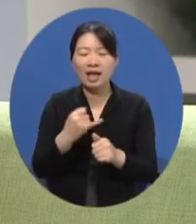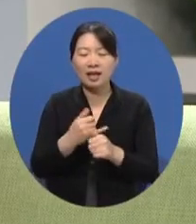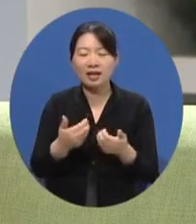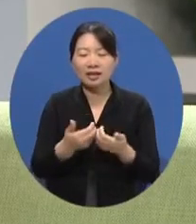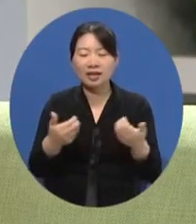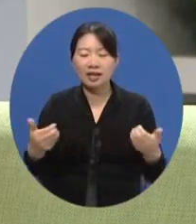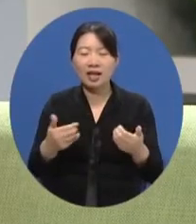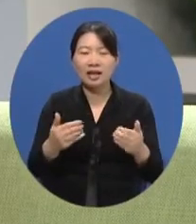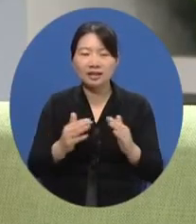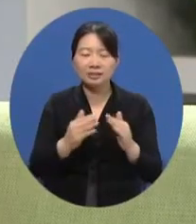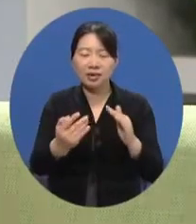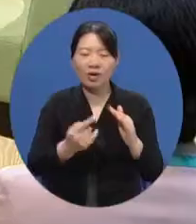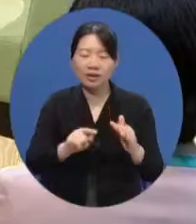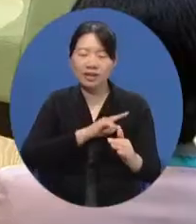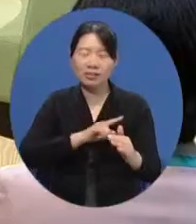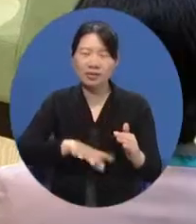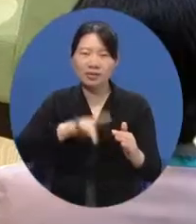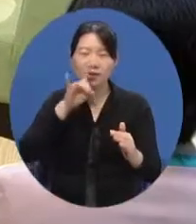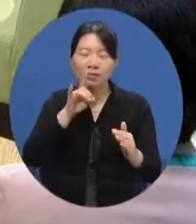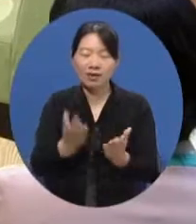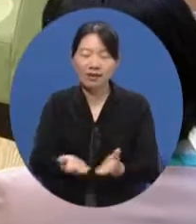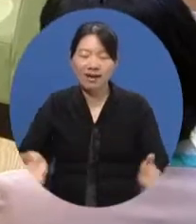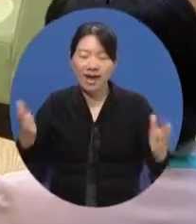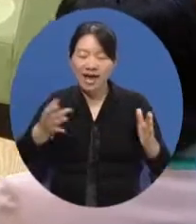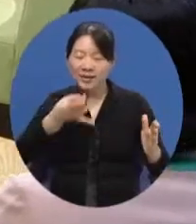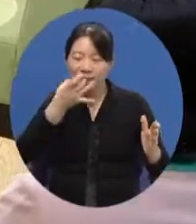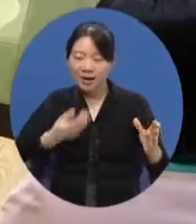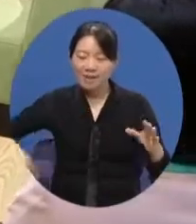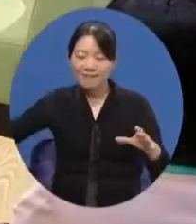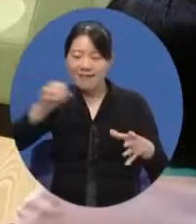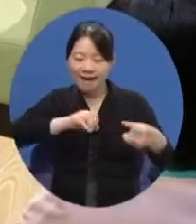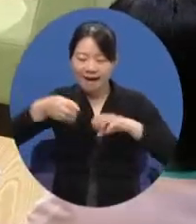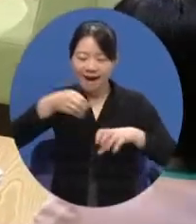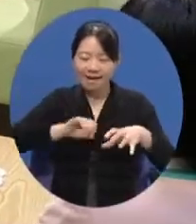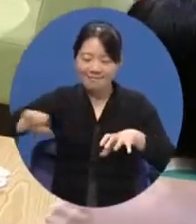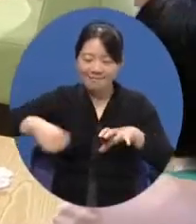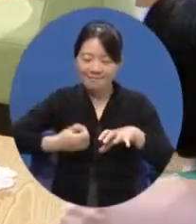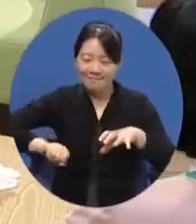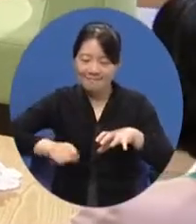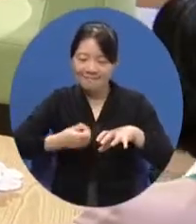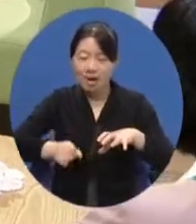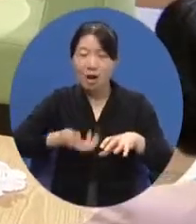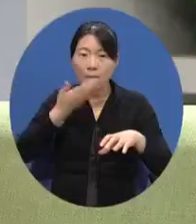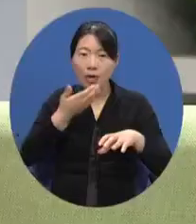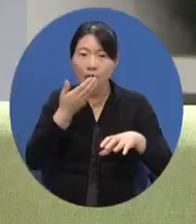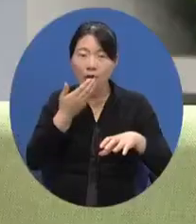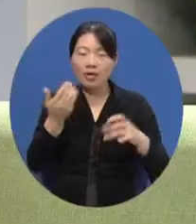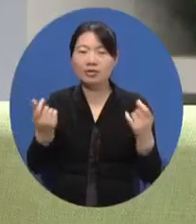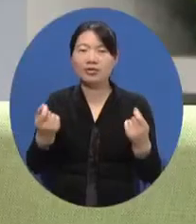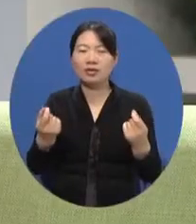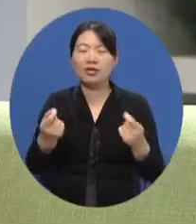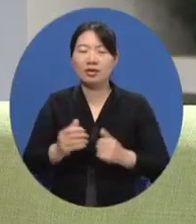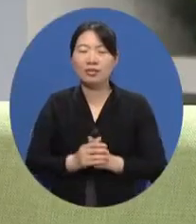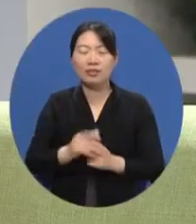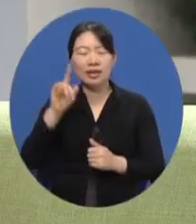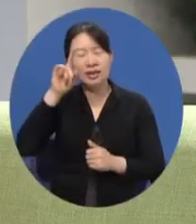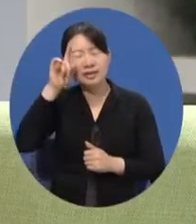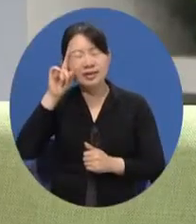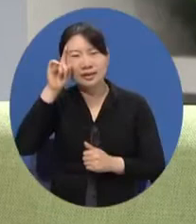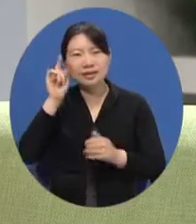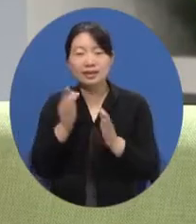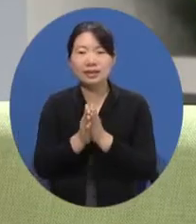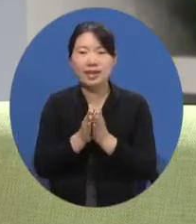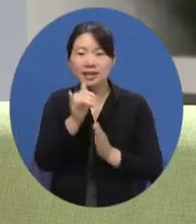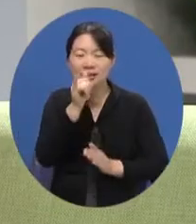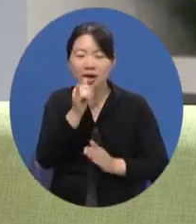하는 일이 이제 양푼 꺼내가지고 집에 있는 이제 밥 다 우걱우걱 이제 먹는 거잖아요. 이런 것처럼 우리가 이제 스트레스를 받게